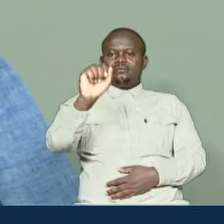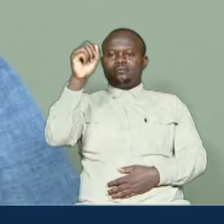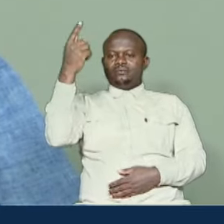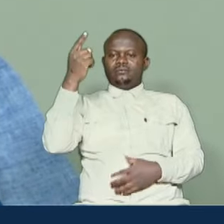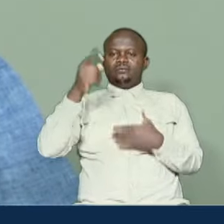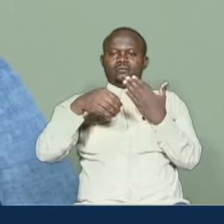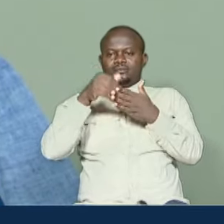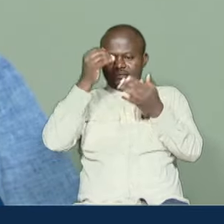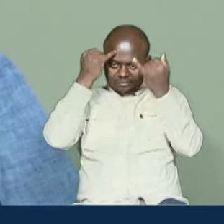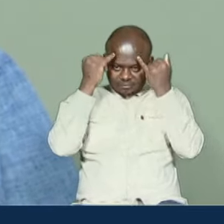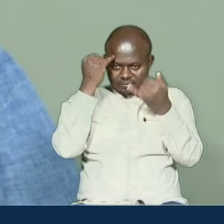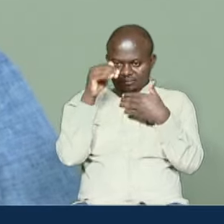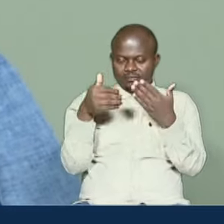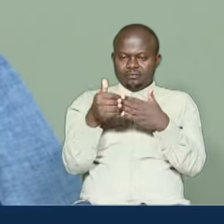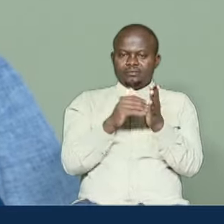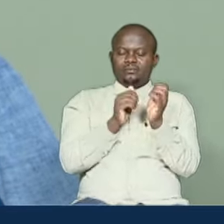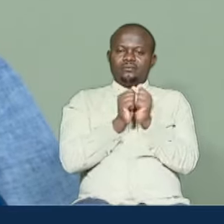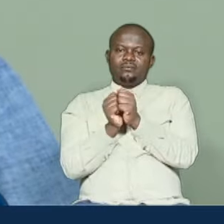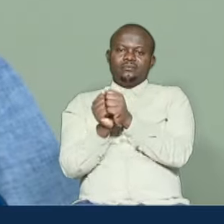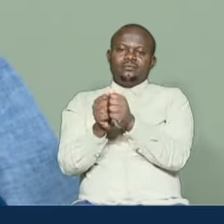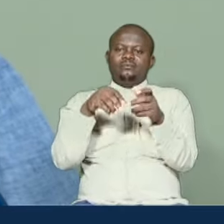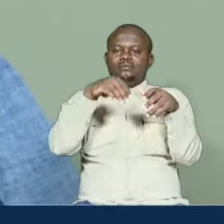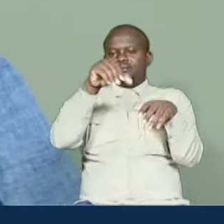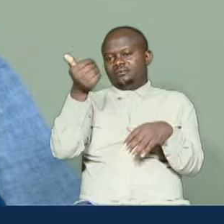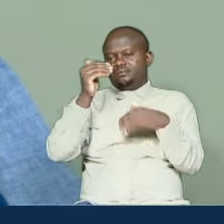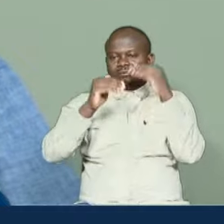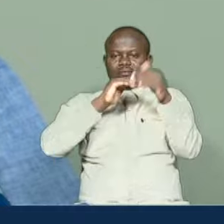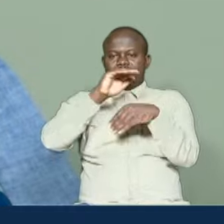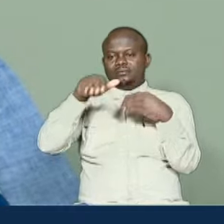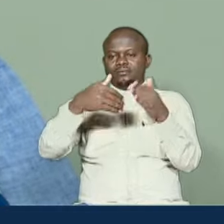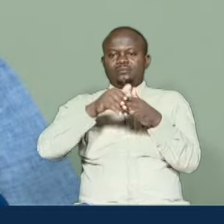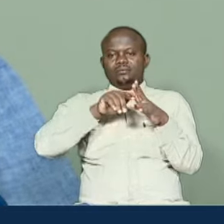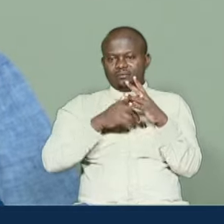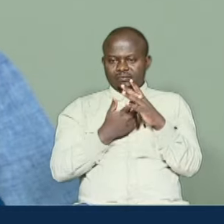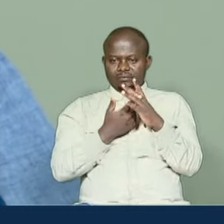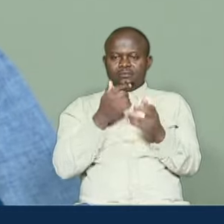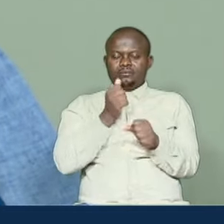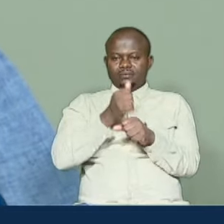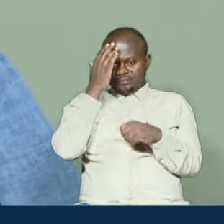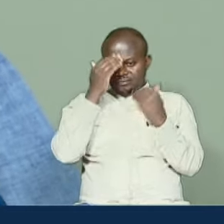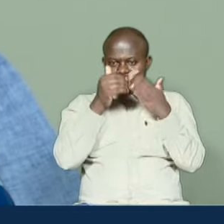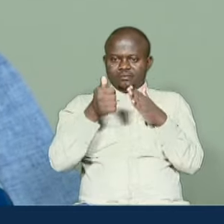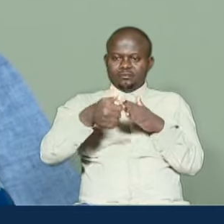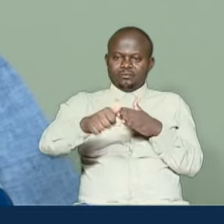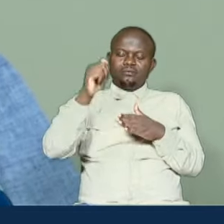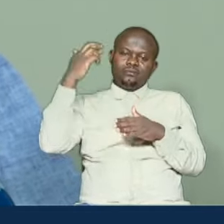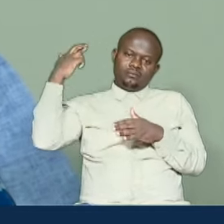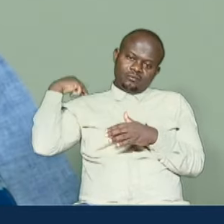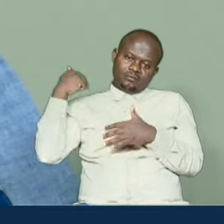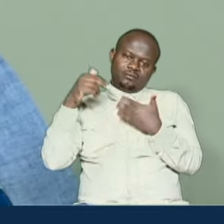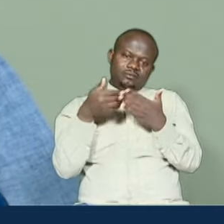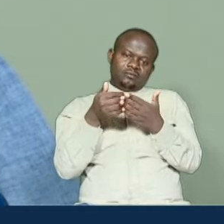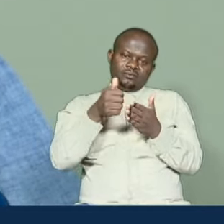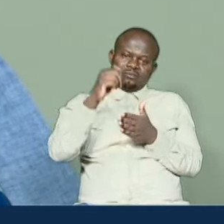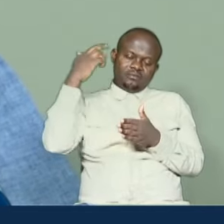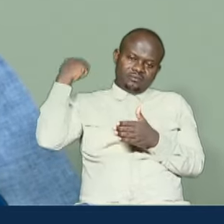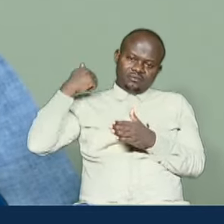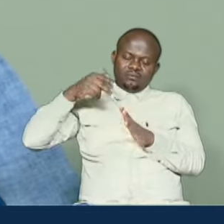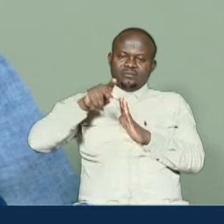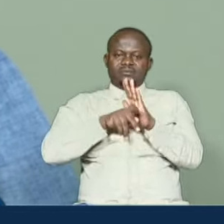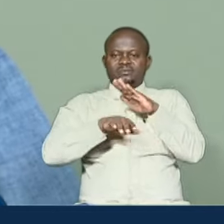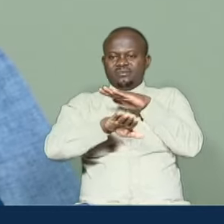icyo gitekerezo no kugihe izindi nzego zigatangira zikabikora, kuko nishinzwe ayo mahame